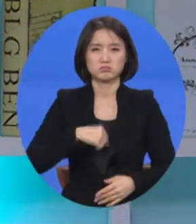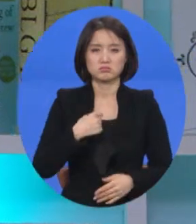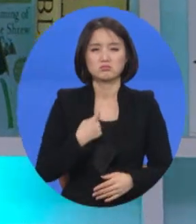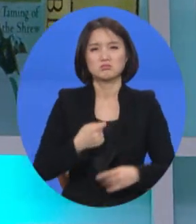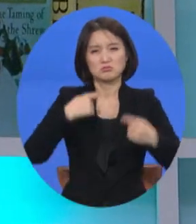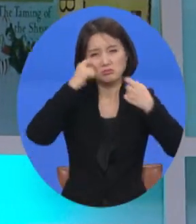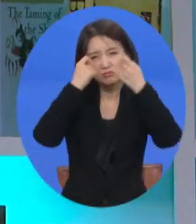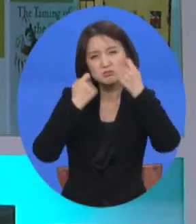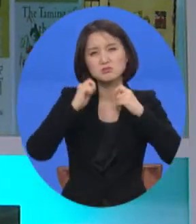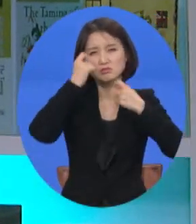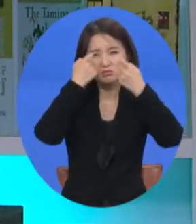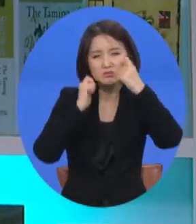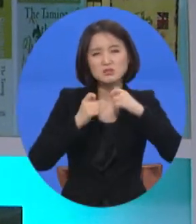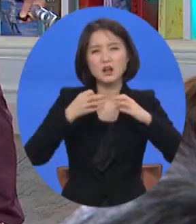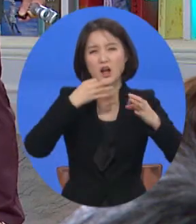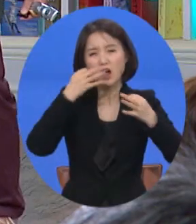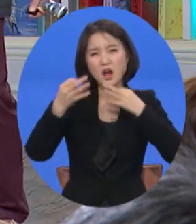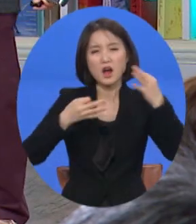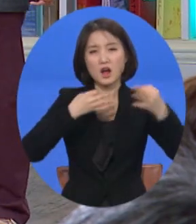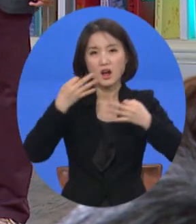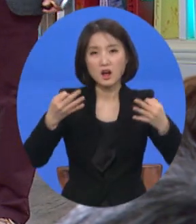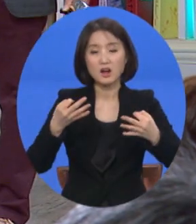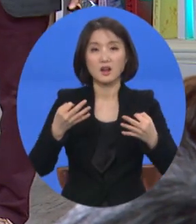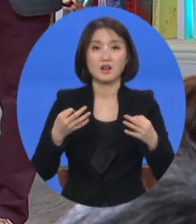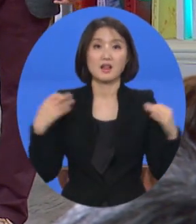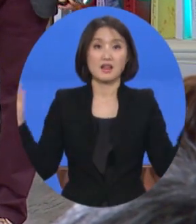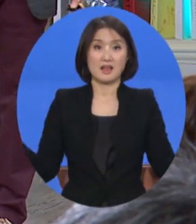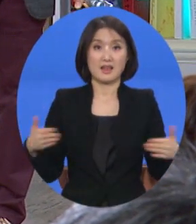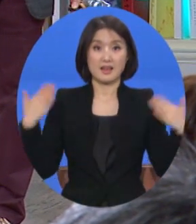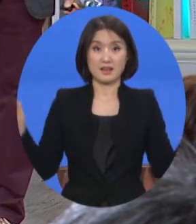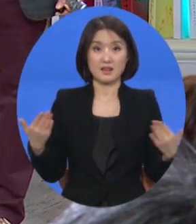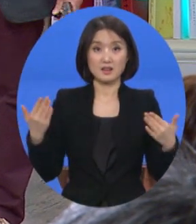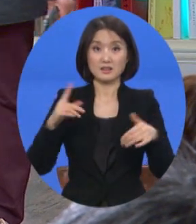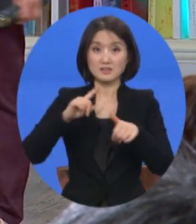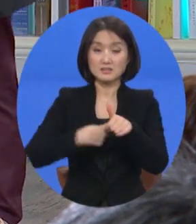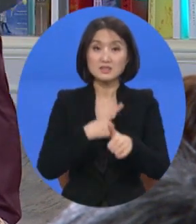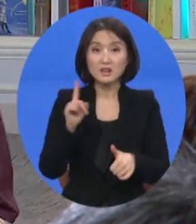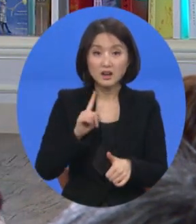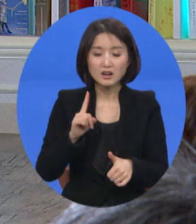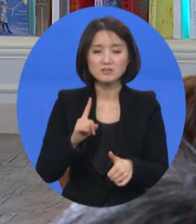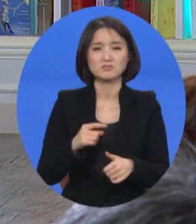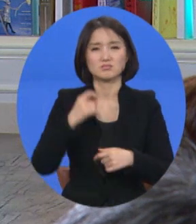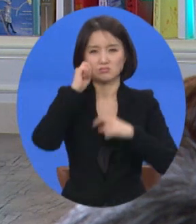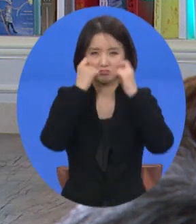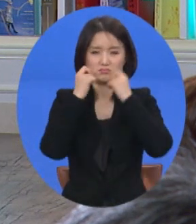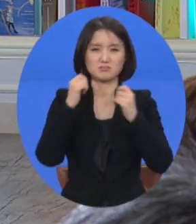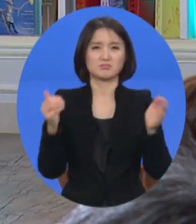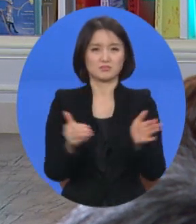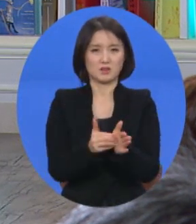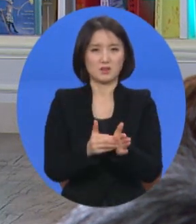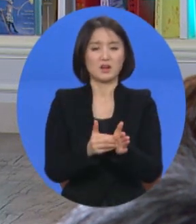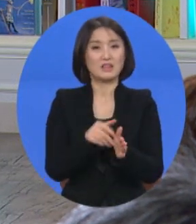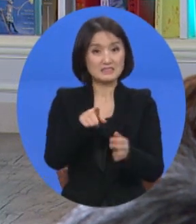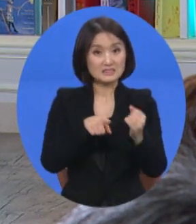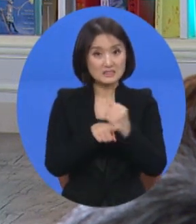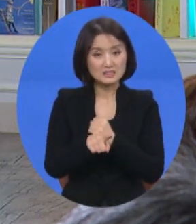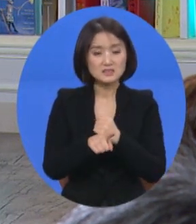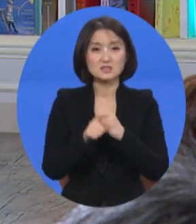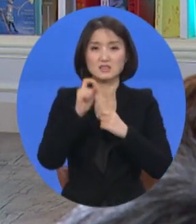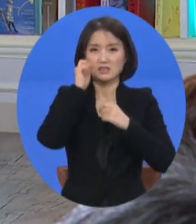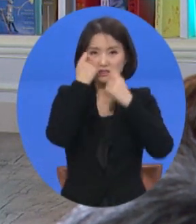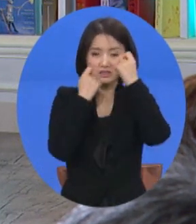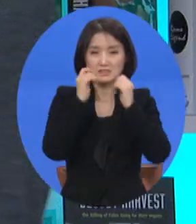끝이고 사라져 버립니다 이놈이 우며 는 여름이 왔다는 걸 우리가 믿을 수가 있습니다 그래서 마지막 덕목이 믿을 신